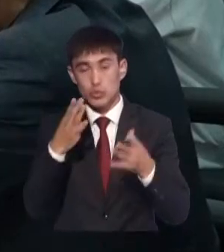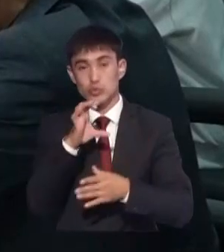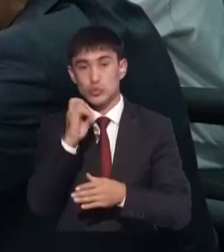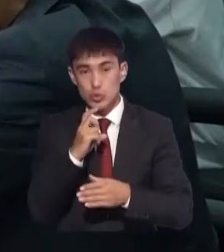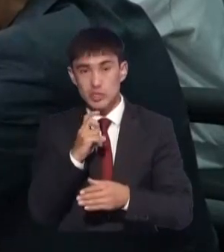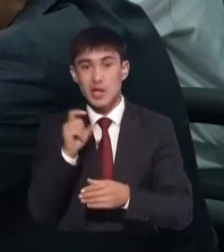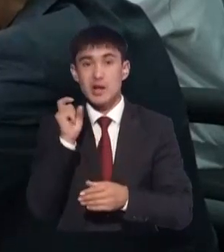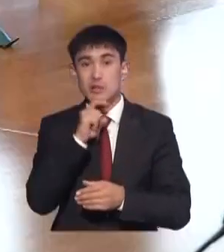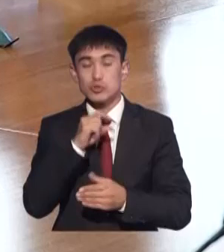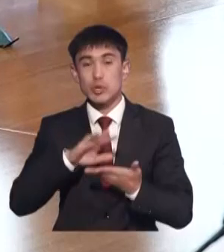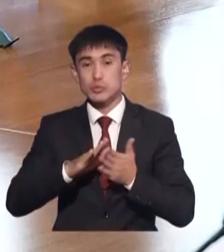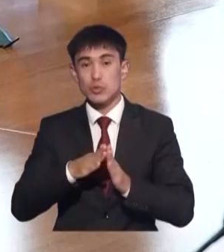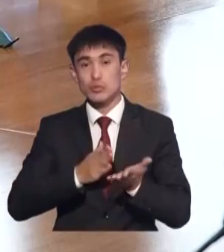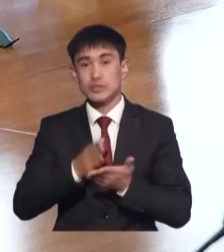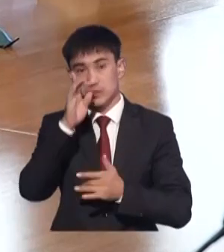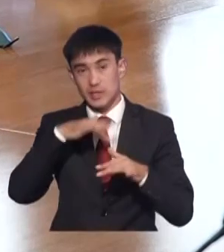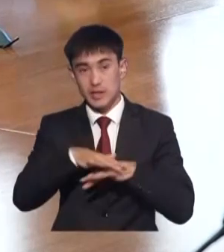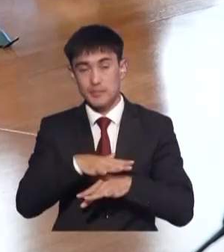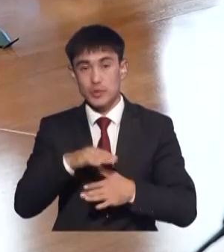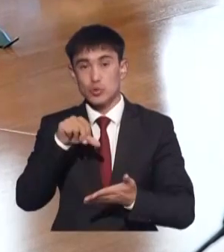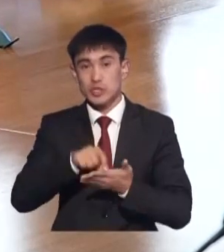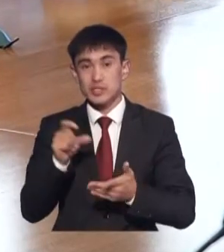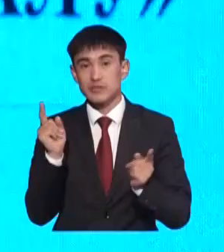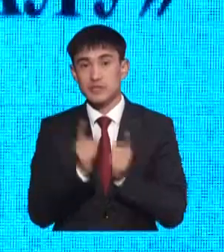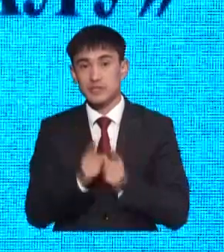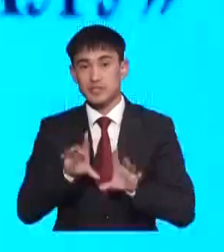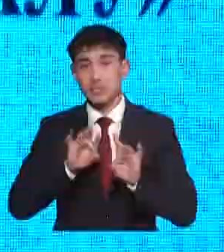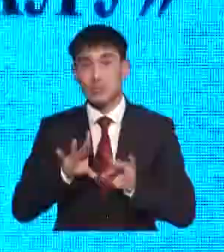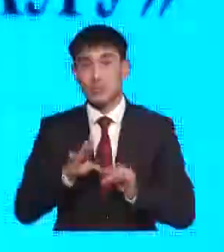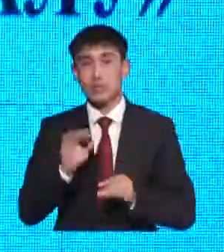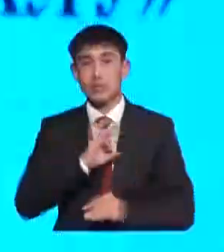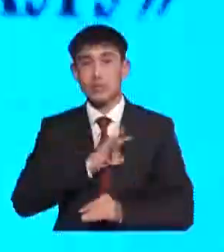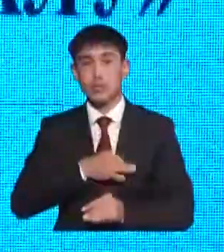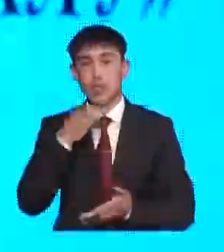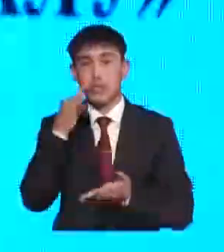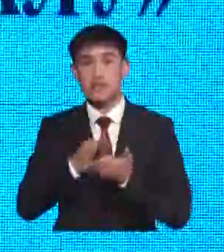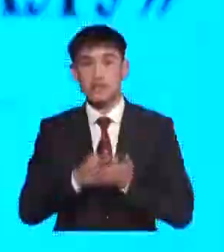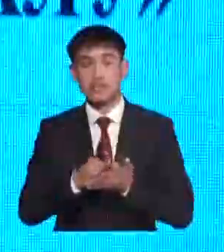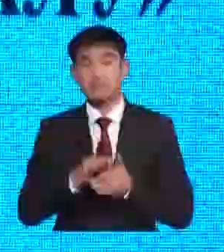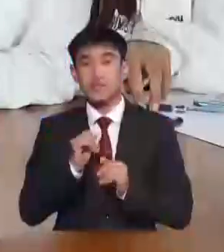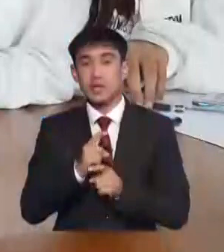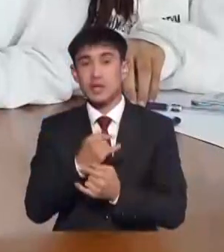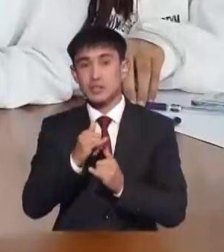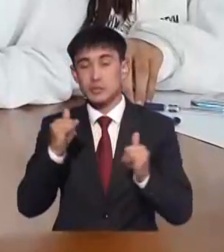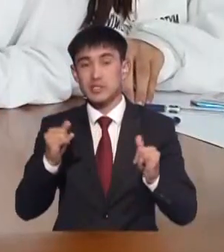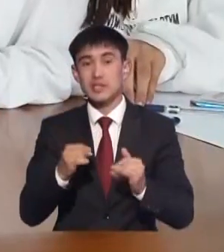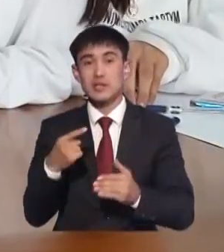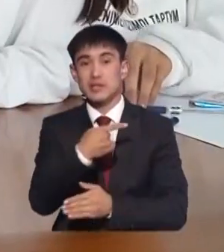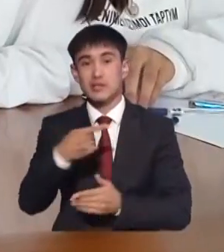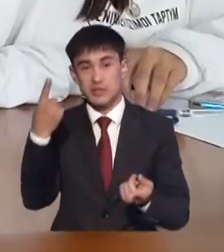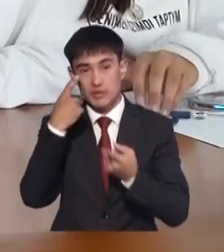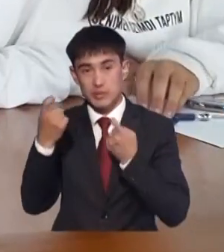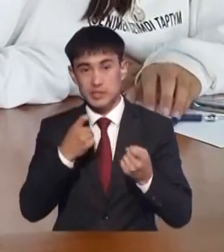культурную, социальную и экономическую обстановку в стране. Участникам встречи напомнили о юридической ответственности за